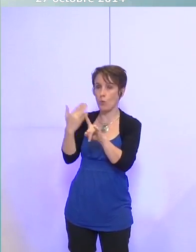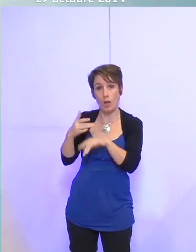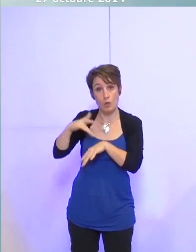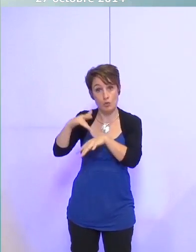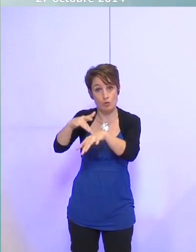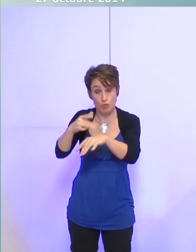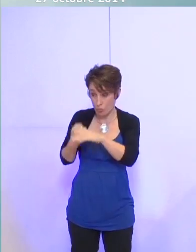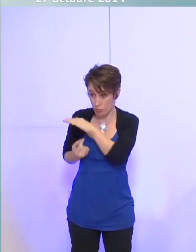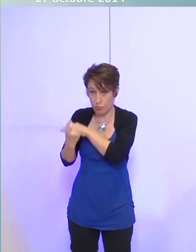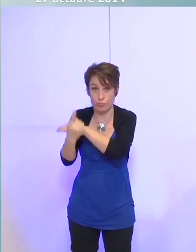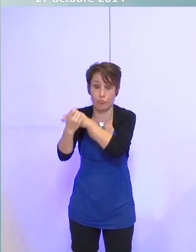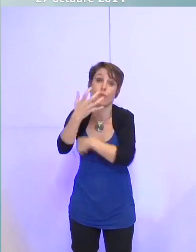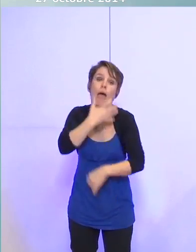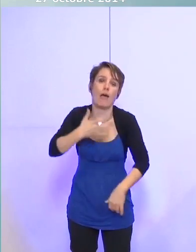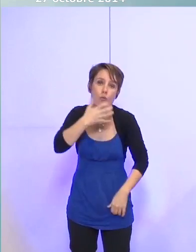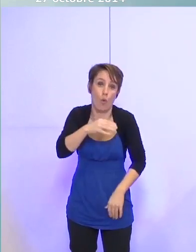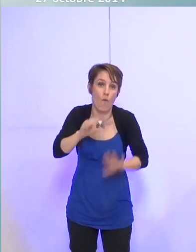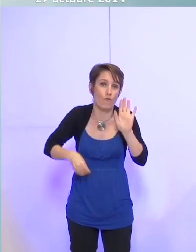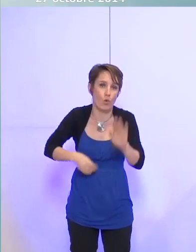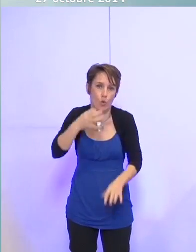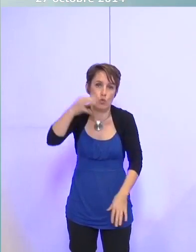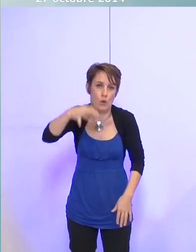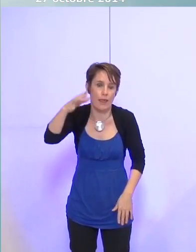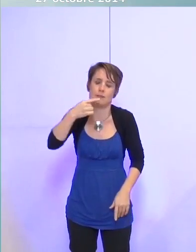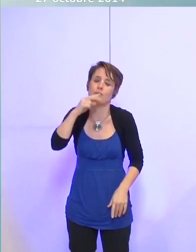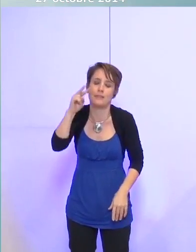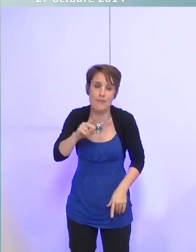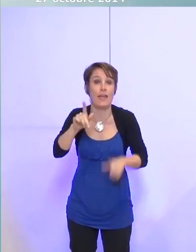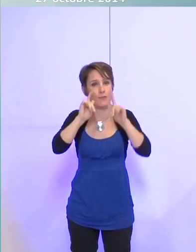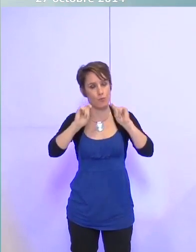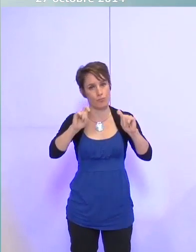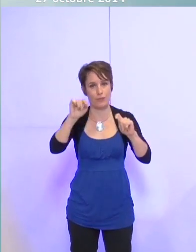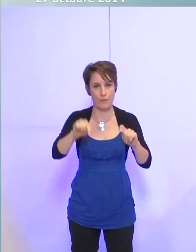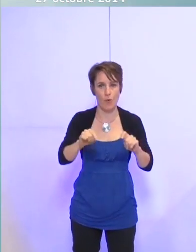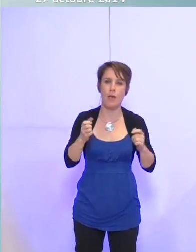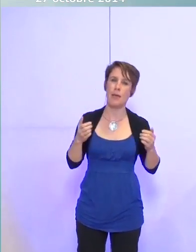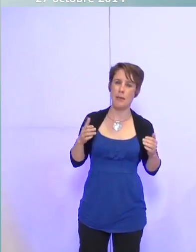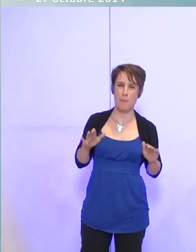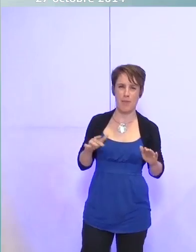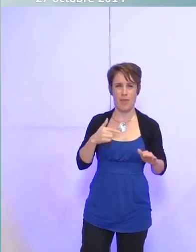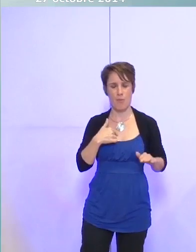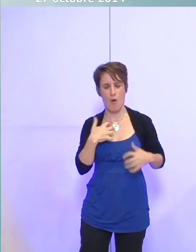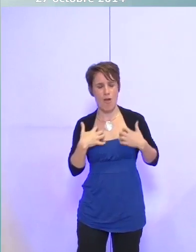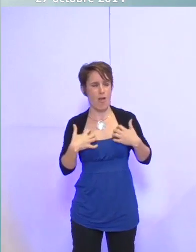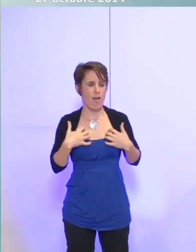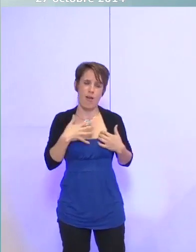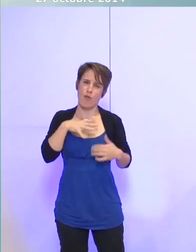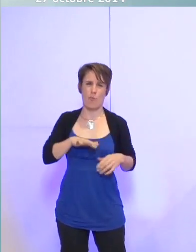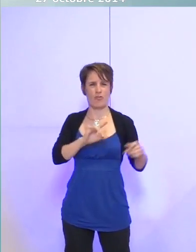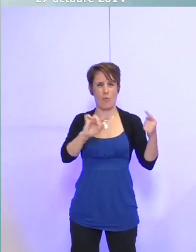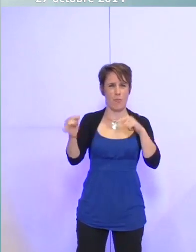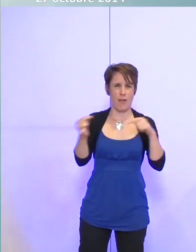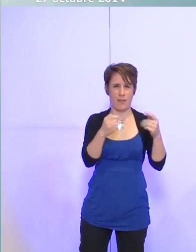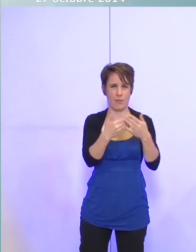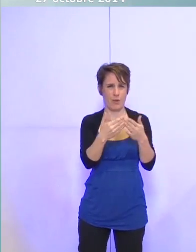des événements tout à fait terribles. Donc il est clair qu'il faut être très très prudent. Cela dit, je crains un petit peu ces débats dans lesquels on s'envoie à tour de